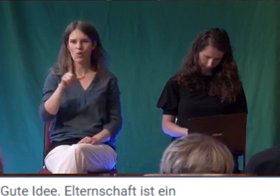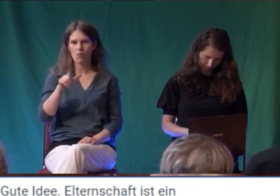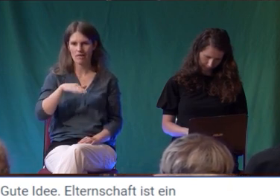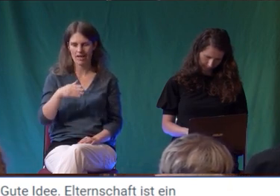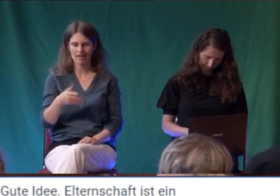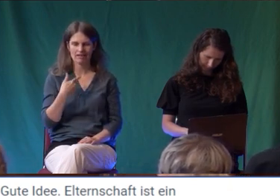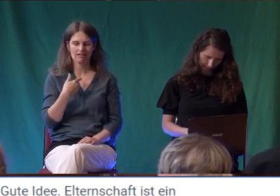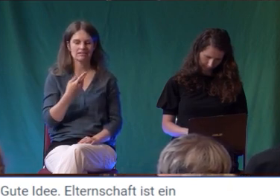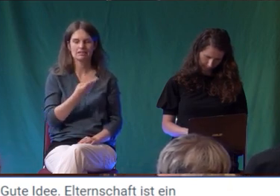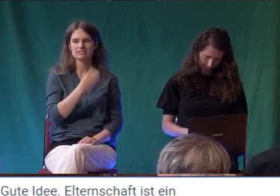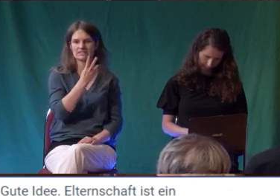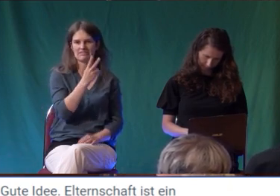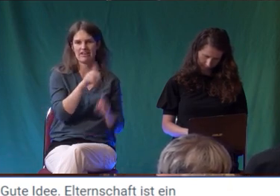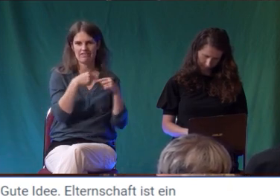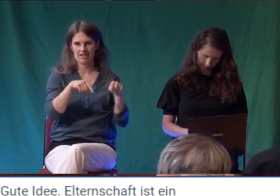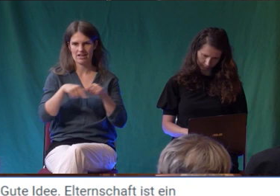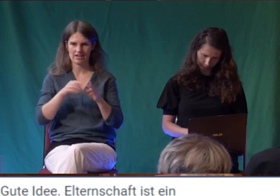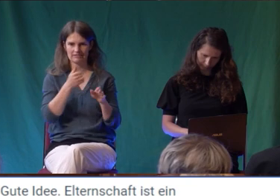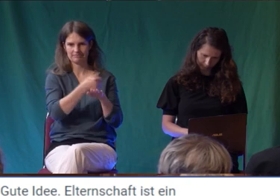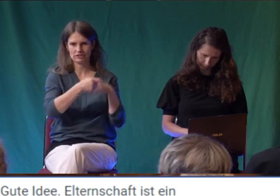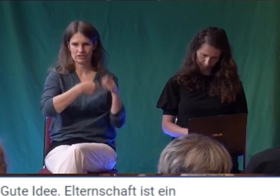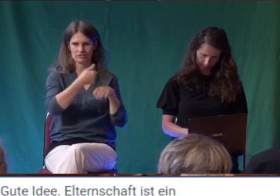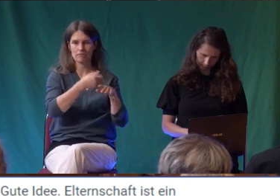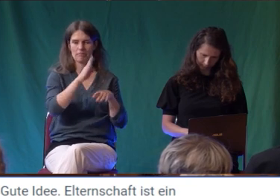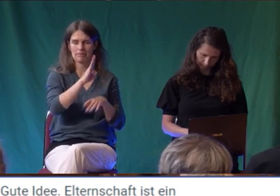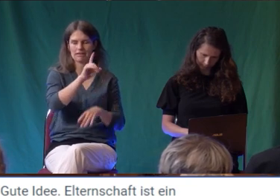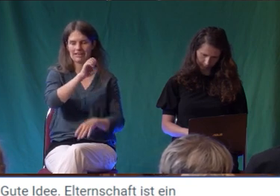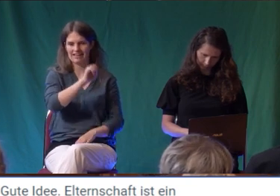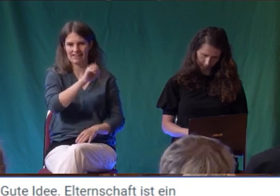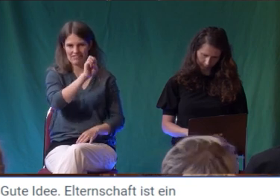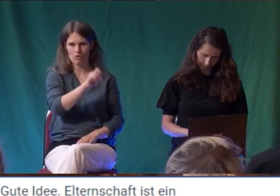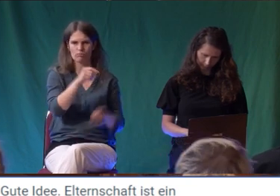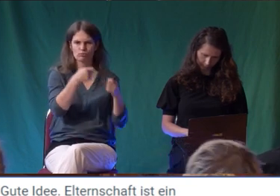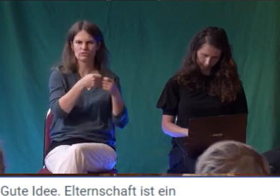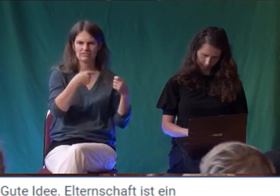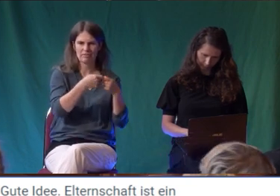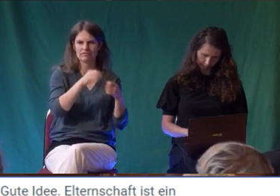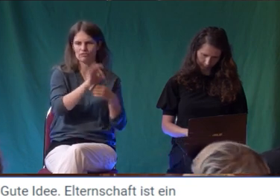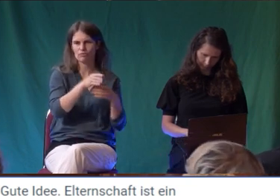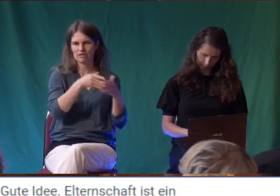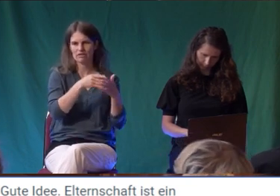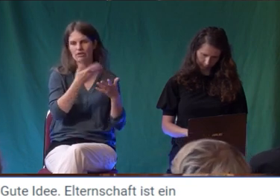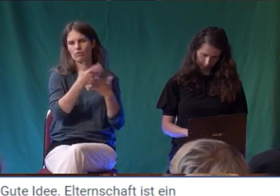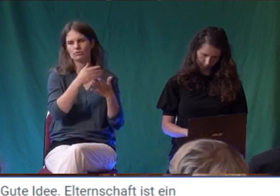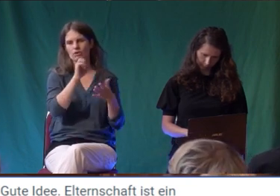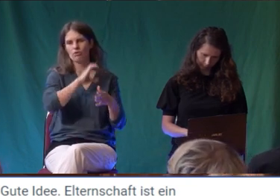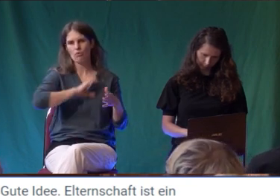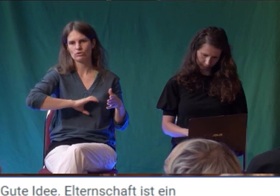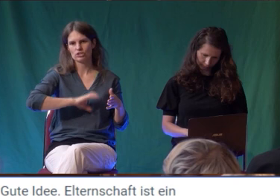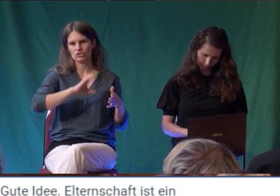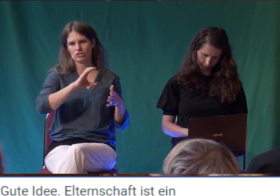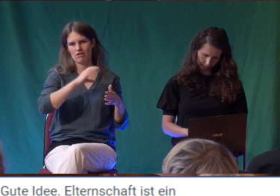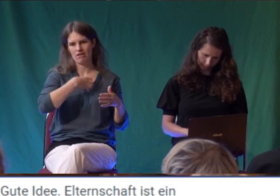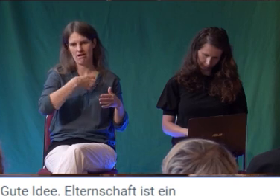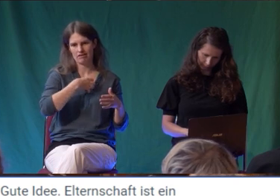BBE eV da steht für Bundesverband behinderter und chronisch kranker Eltern und von Eltern